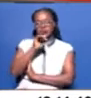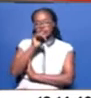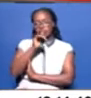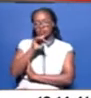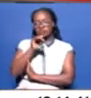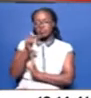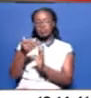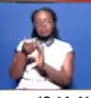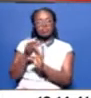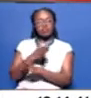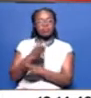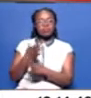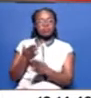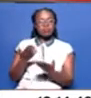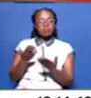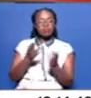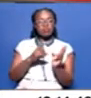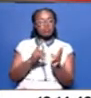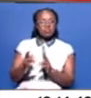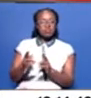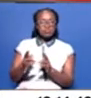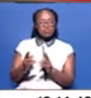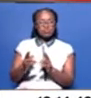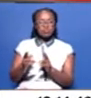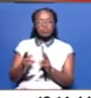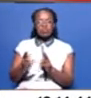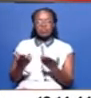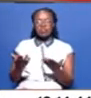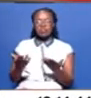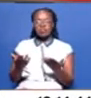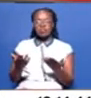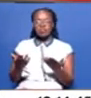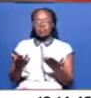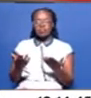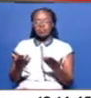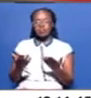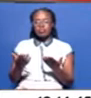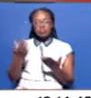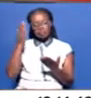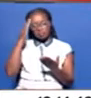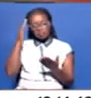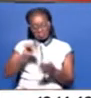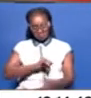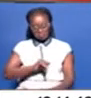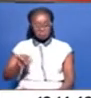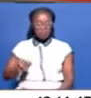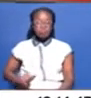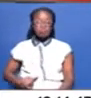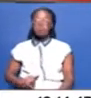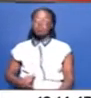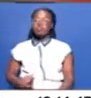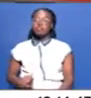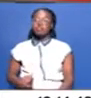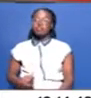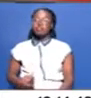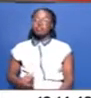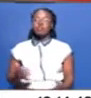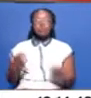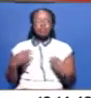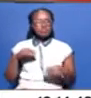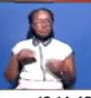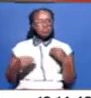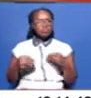Kabla ya kuondoka, kama ilivyo ada, tunakuacha na yale makala yetu ya Ifahamu China, ambapo mtazamaji, watu walio na ulemavu